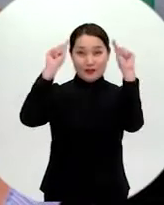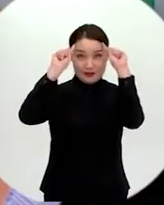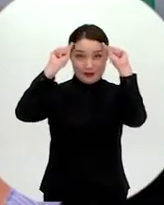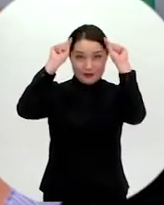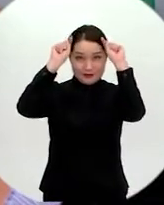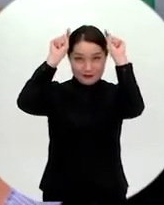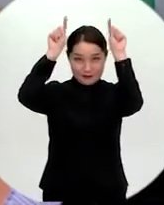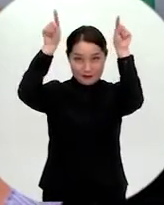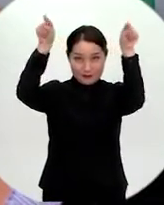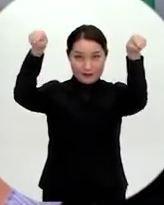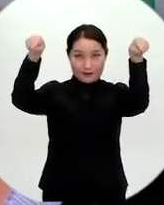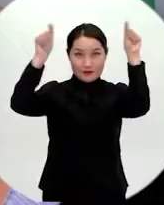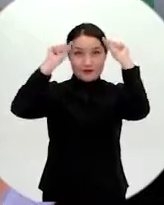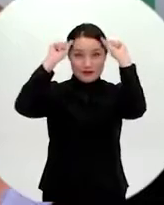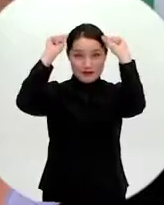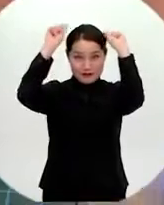эвэртэй байдаг.